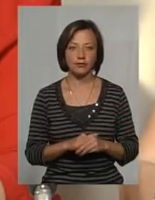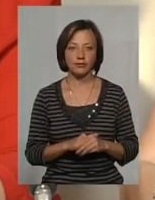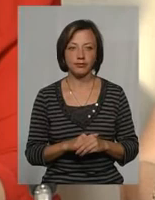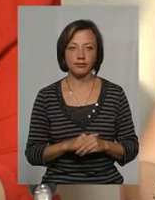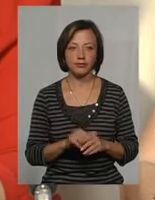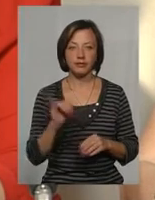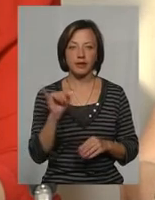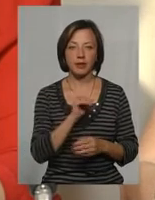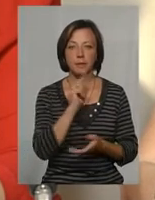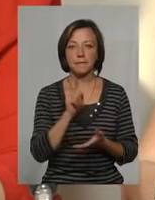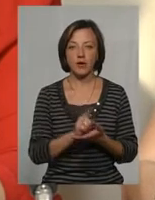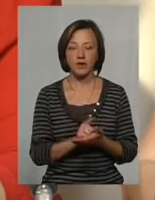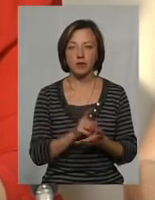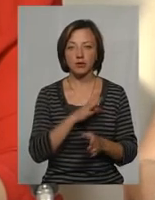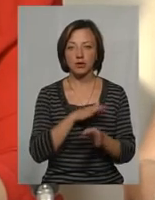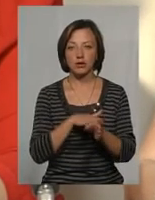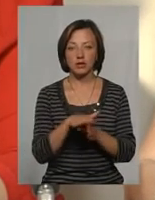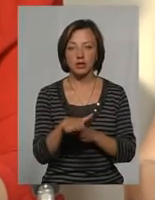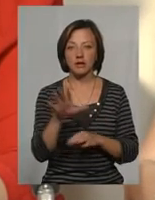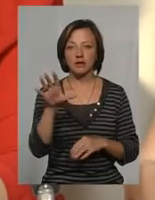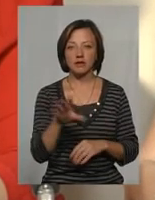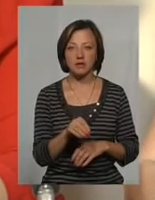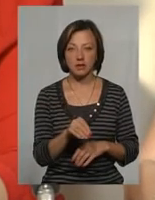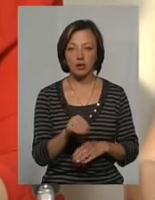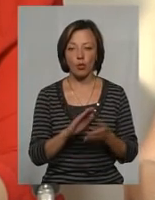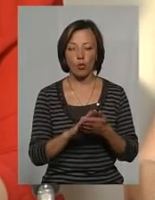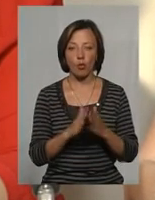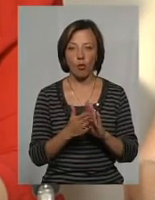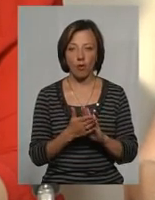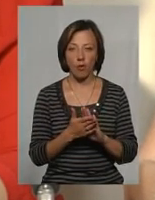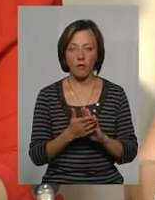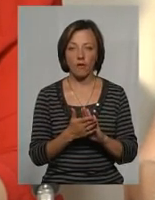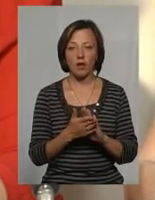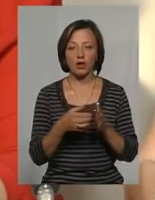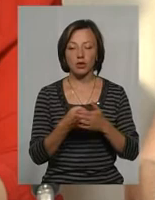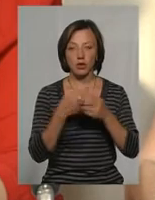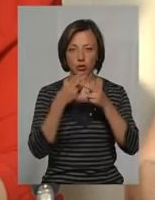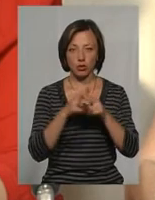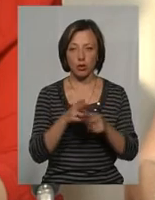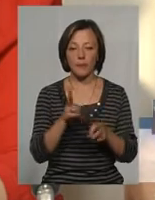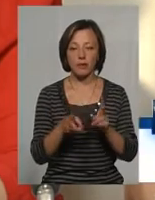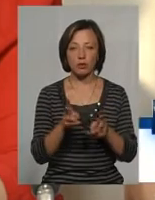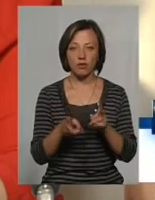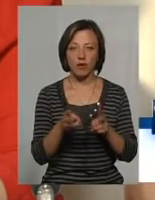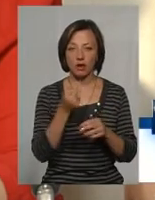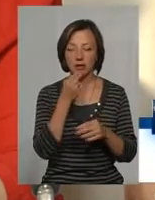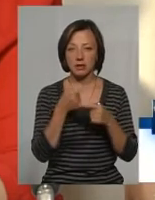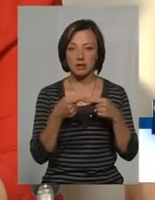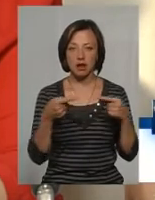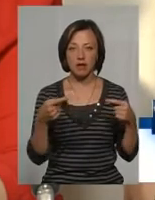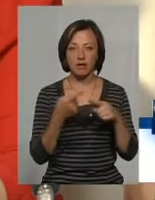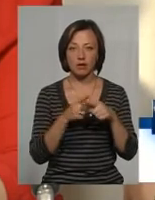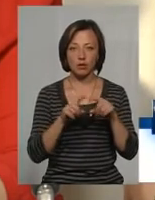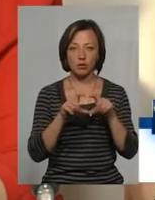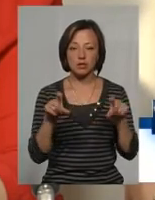І повинні бути дотримані всі умови до технології приготування страв в даному закладі.